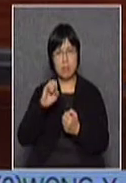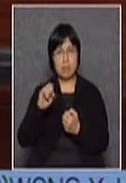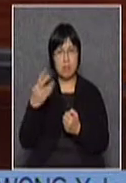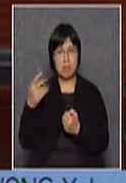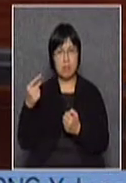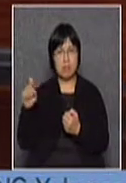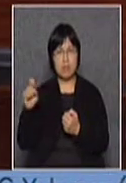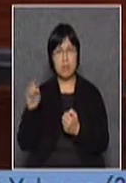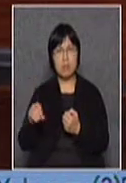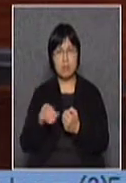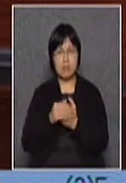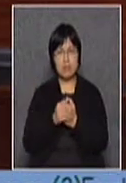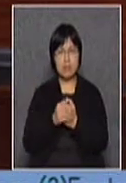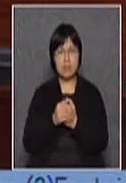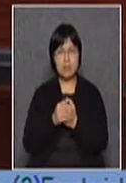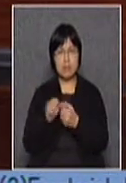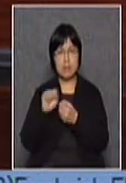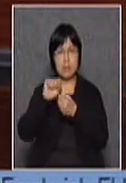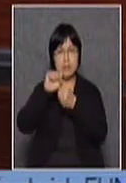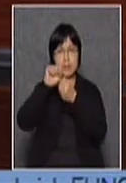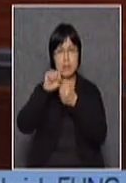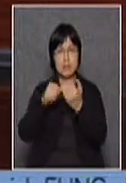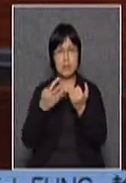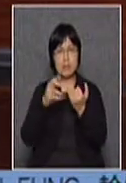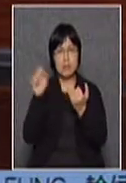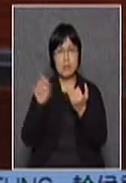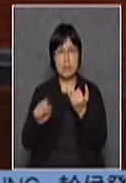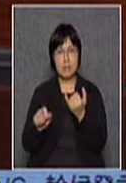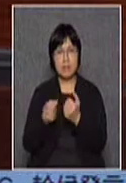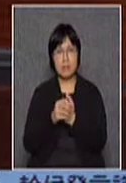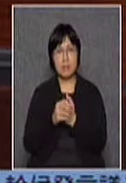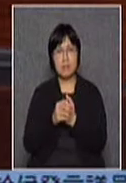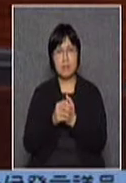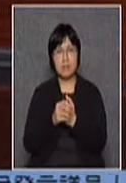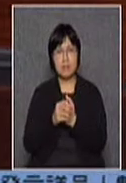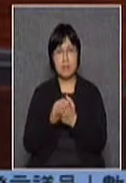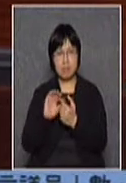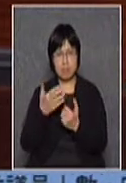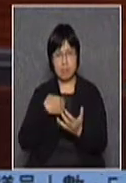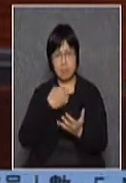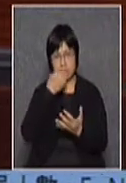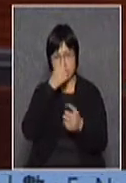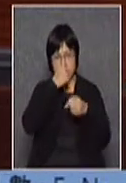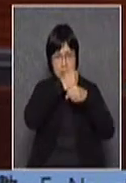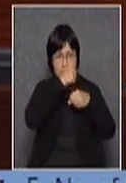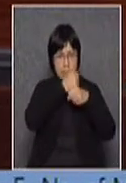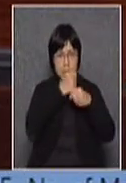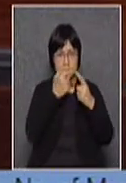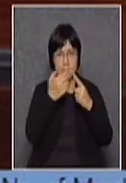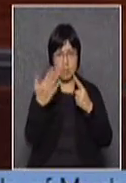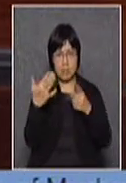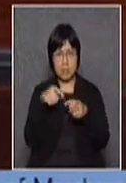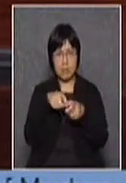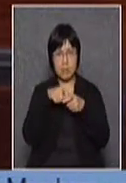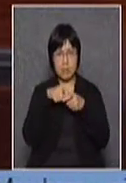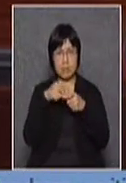24419億，個增幅咧係64.8%。但是香港就業人士的收入的中